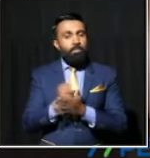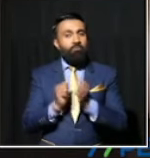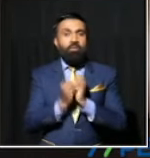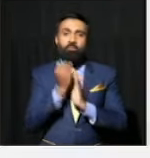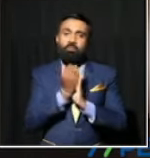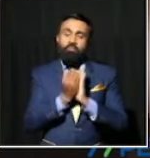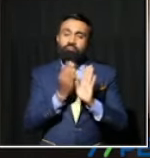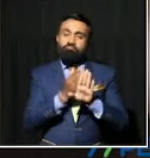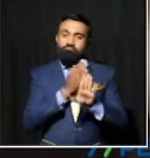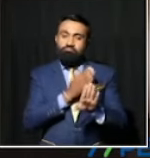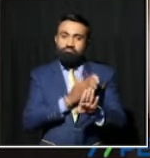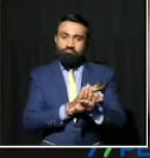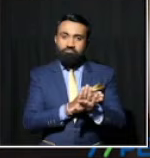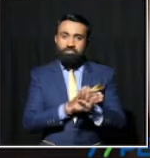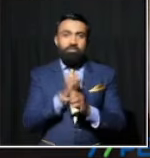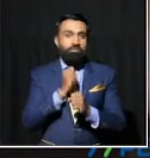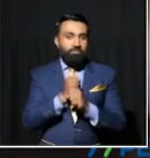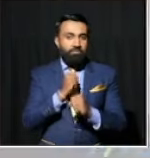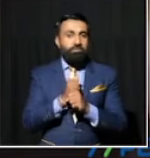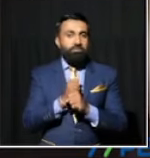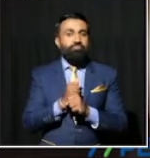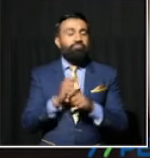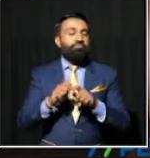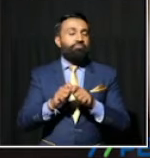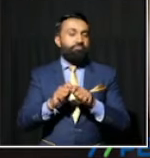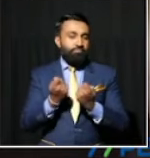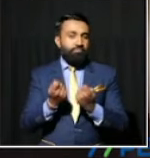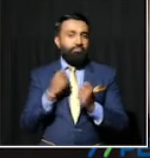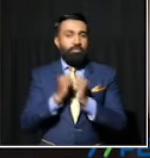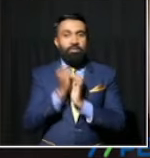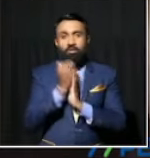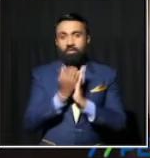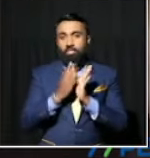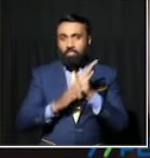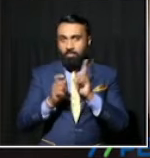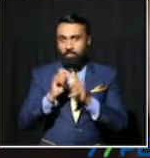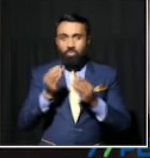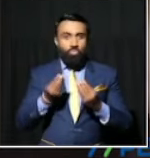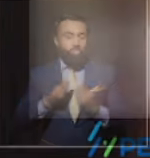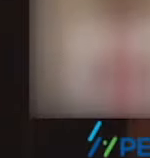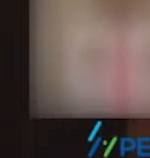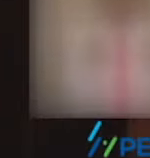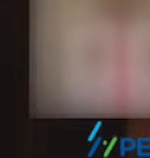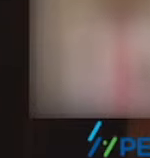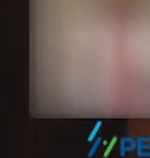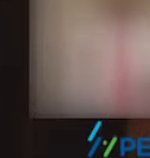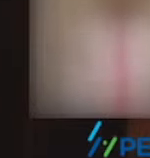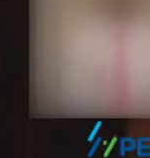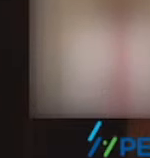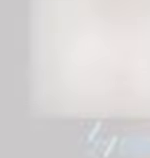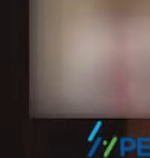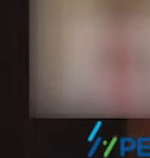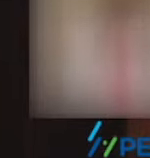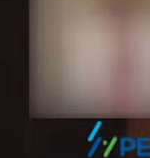කාලේ ක්‍රියාත්මක වුණේ. මේ ආණ්ඩුව කඩලා දාන්න වැඩපිළිවෙලක් තියෙනවා. තමන්ට ඇමතිකමක් දුන්නා නම් තමන්ගේ ඇමතිකමේ කොන්ද පන තියෙන්න ඕන. ක්‍රිකට් ක්‍රීඩාව නෙවෙයි